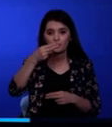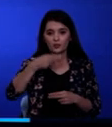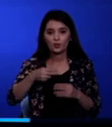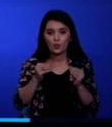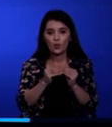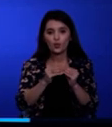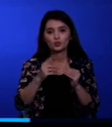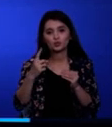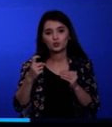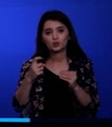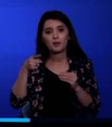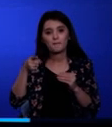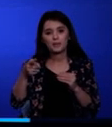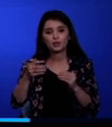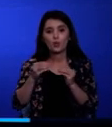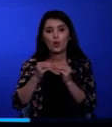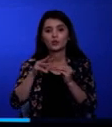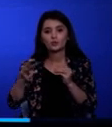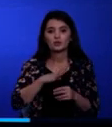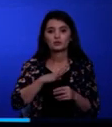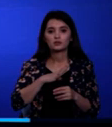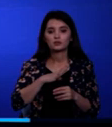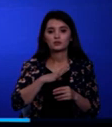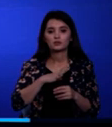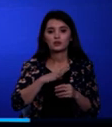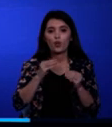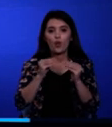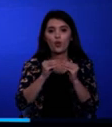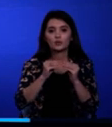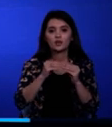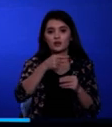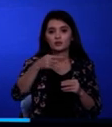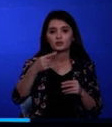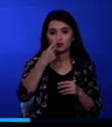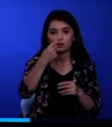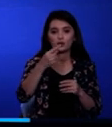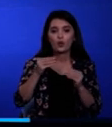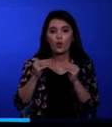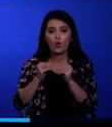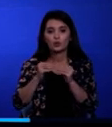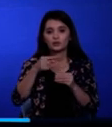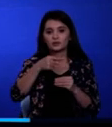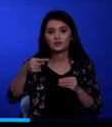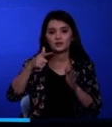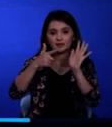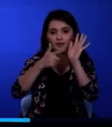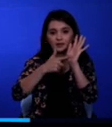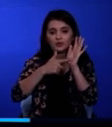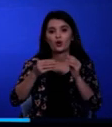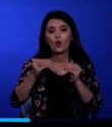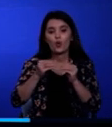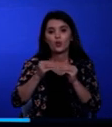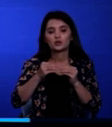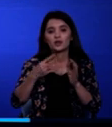10, 100, 1000, 10000 bo'lgan 10 dan 1, 10 dan 7, 10